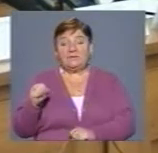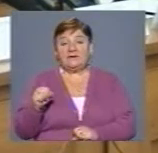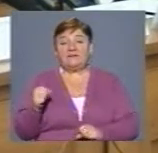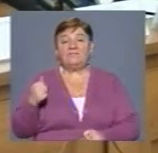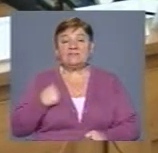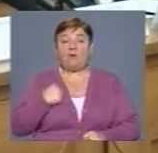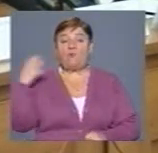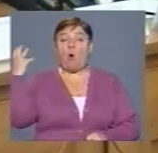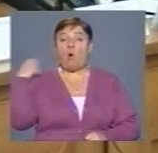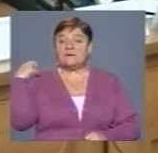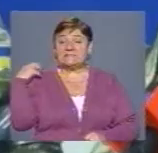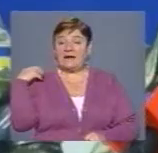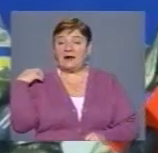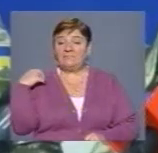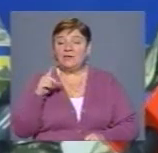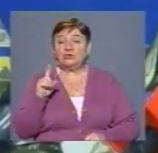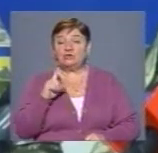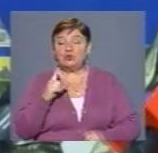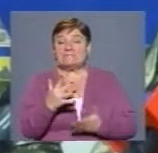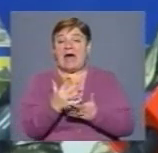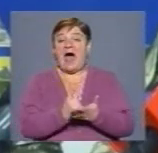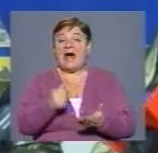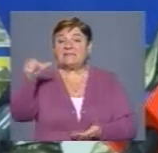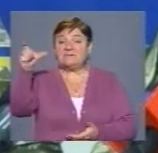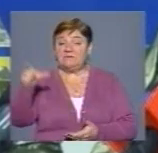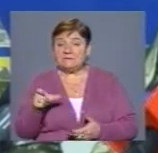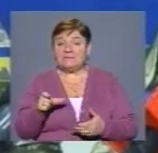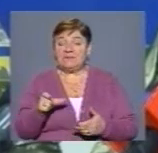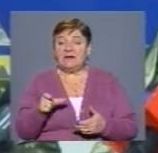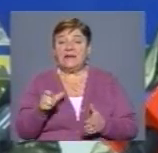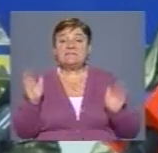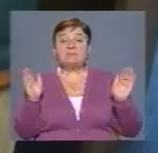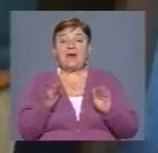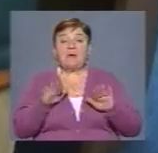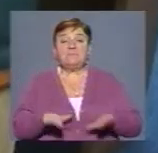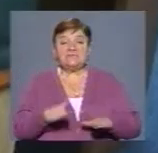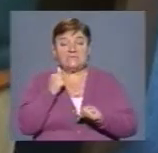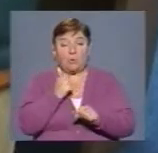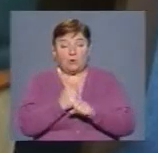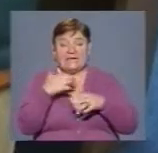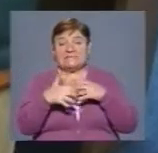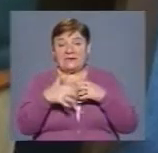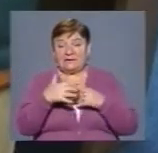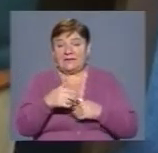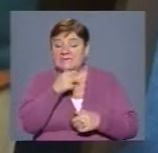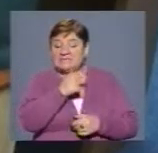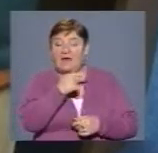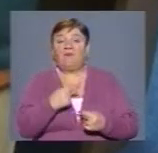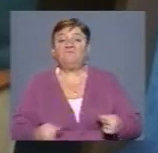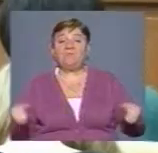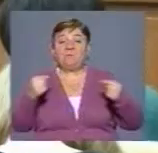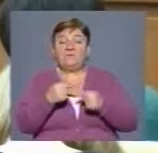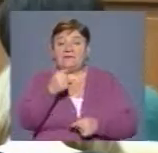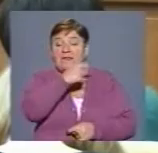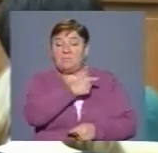комісара Петро Марко повідомив, що за резервістом зберігається місце роботи та середньомісячна зарплата за відповідний період